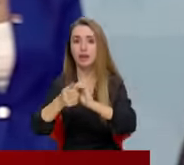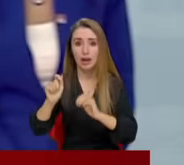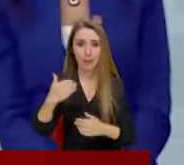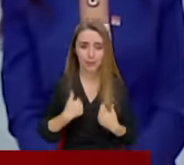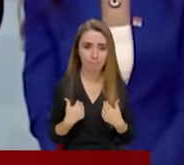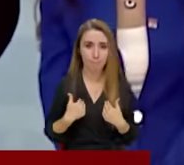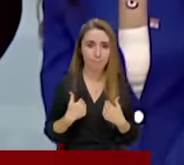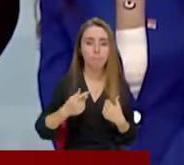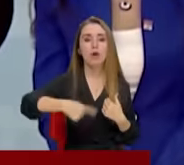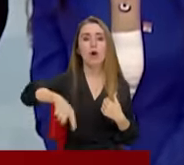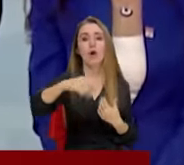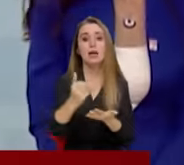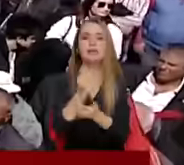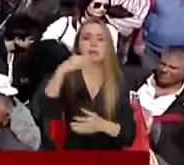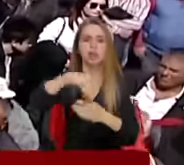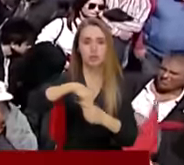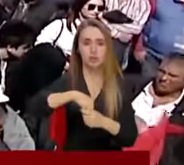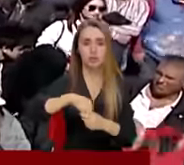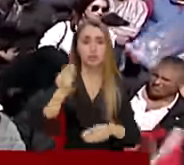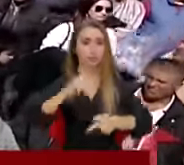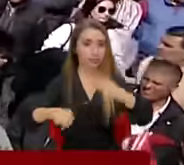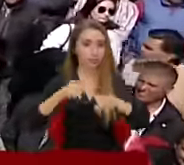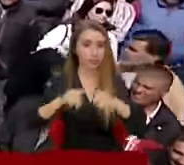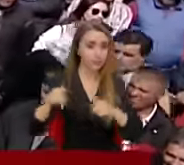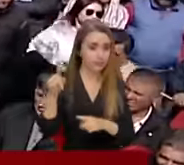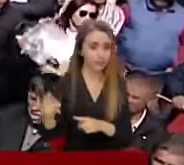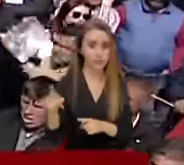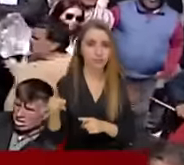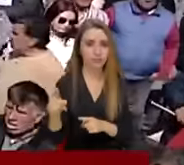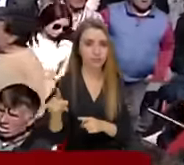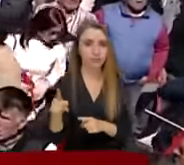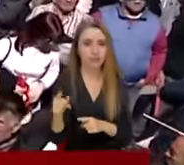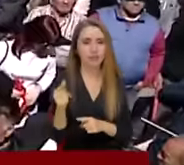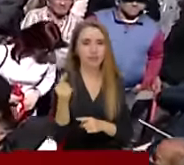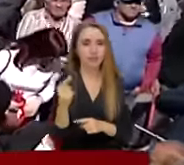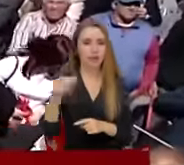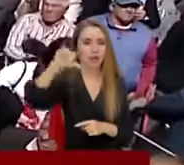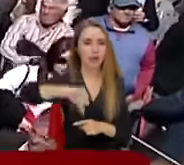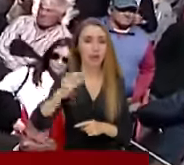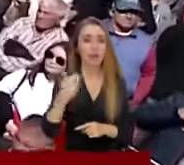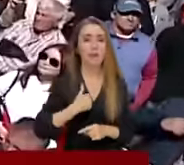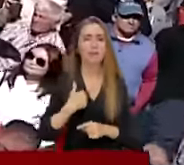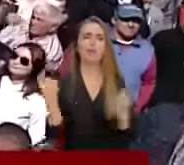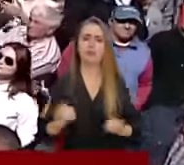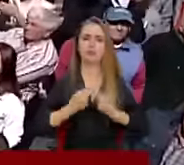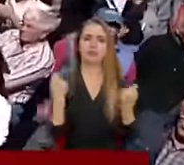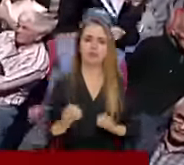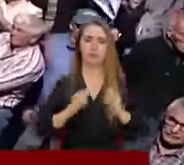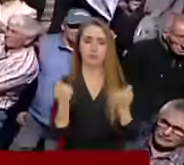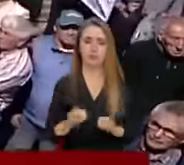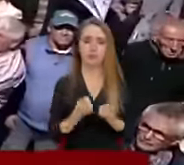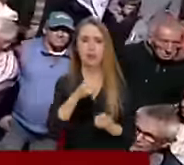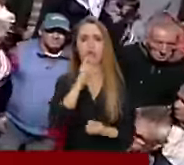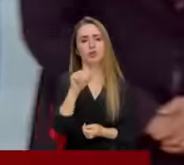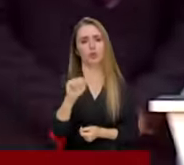kurduk onlar kazansın diye. İYİ Parti küçük bir farkla kaybetti. Biz elimizden geleni yaptık.